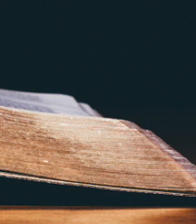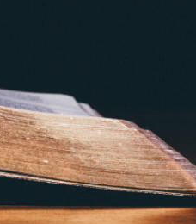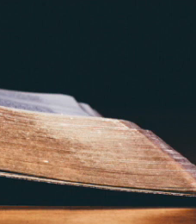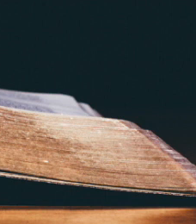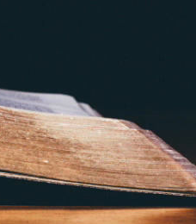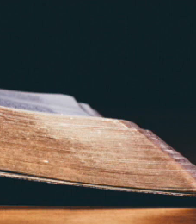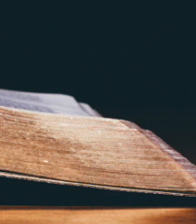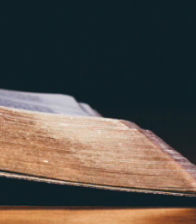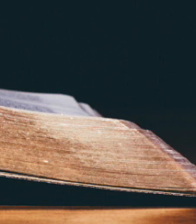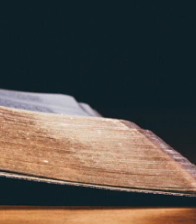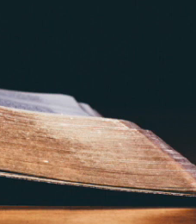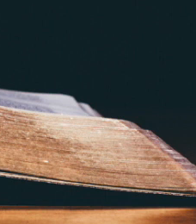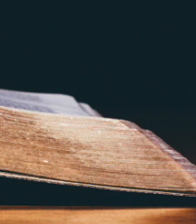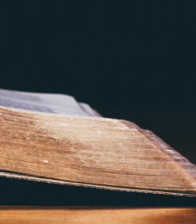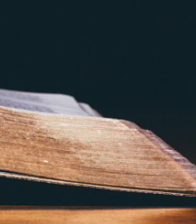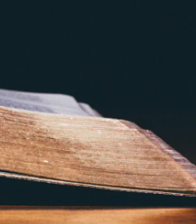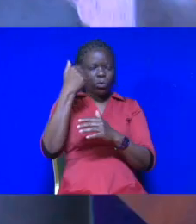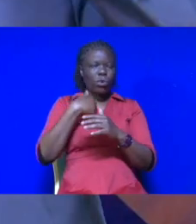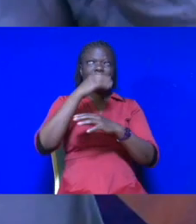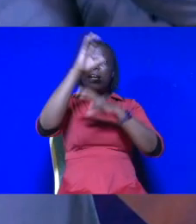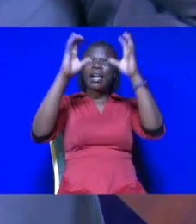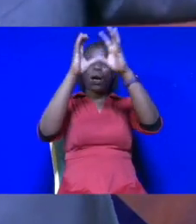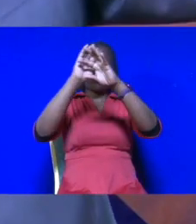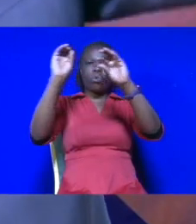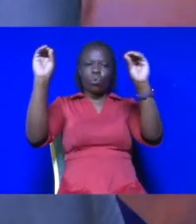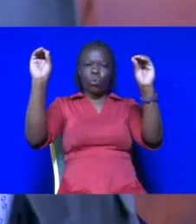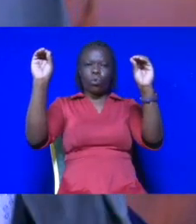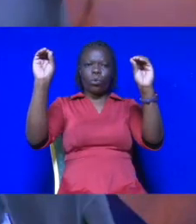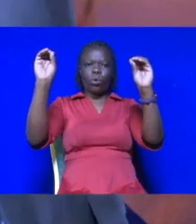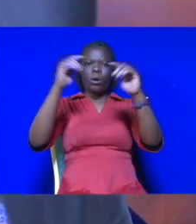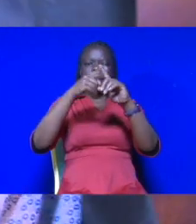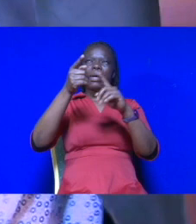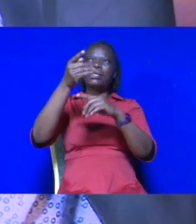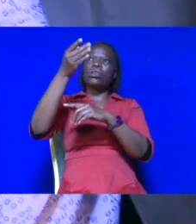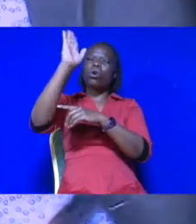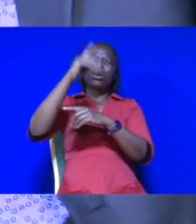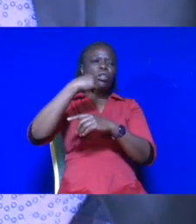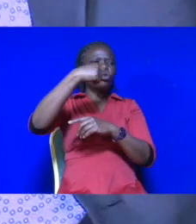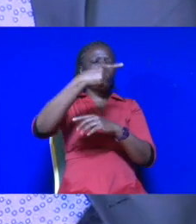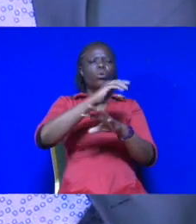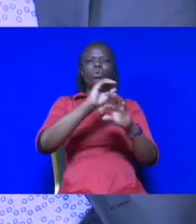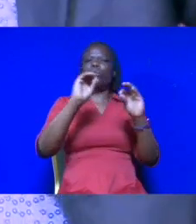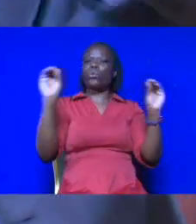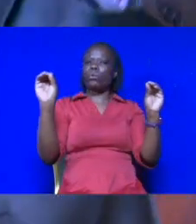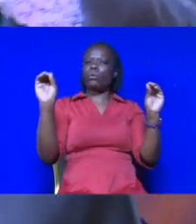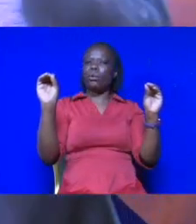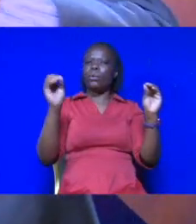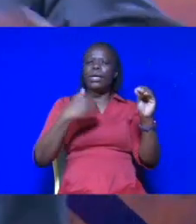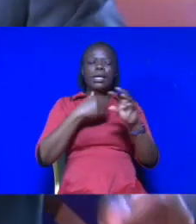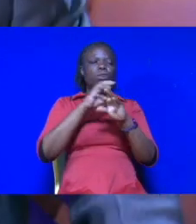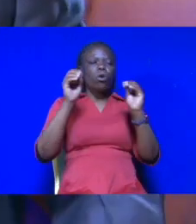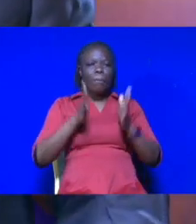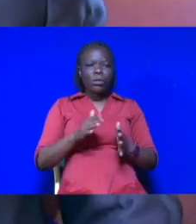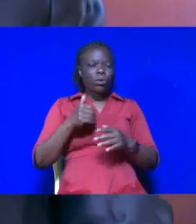Amesikia sauti gani? Kwa maana hakuna mawingu, wala Mungu hajazungumza watu wakasikia, watu wapo. Hakuna aliyesikia